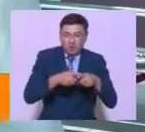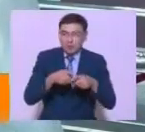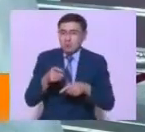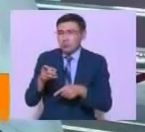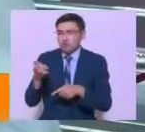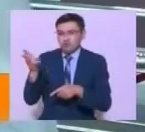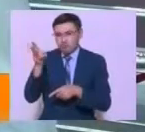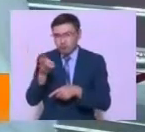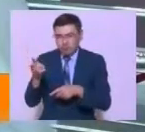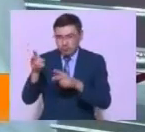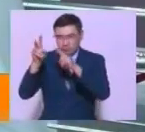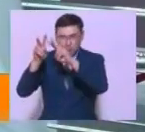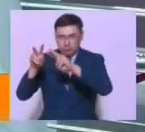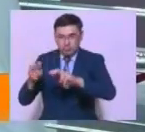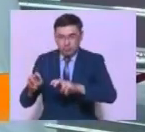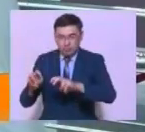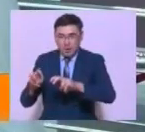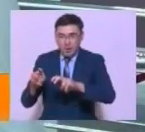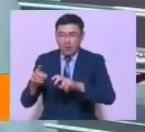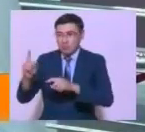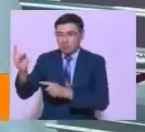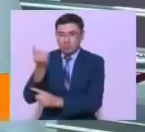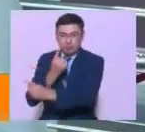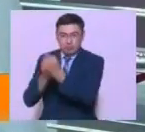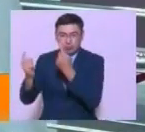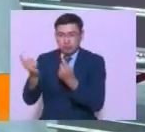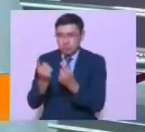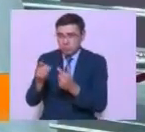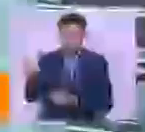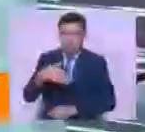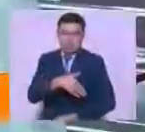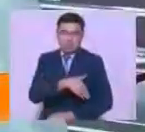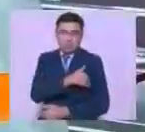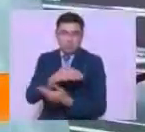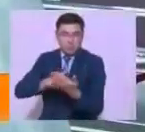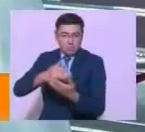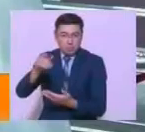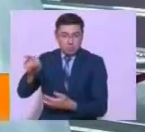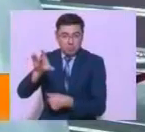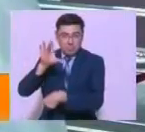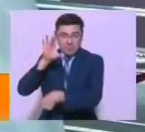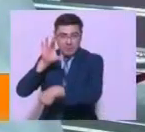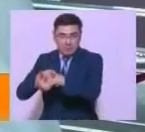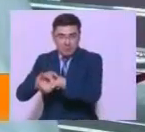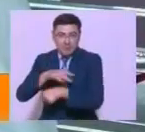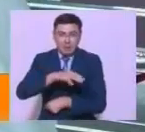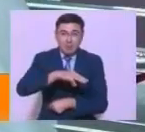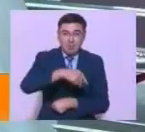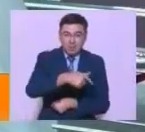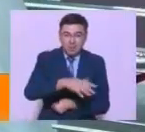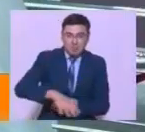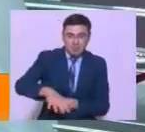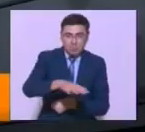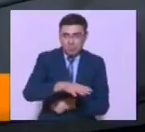аламыз. Сол тепловизор арқылы күтіп алғанда ішінде температурасы бар адамдарды Маңғыстау облысының территориясына өткізбеу